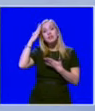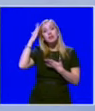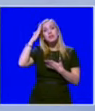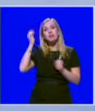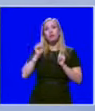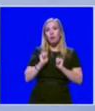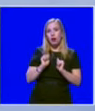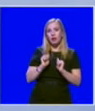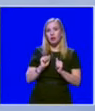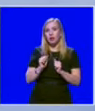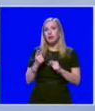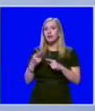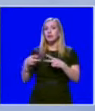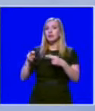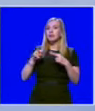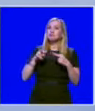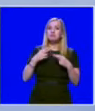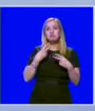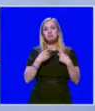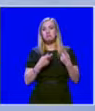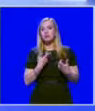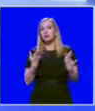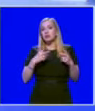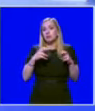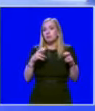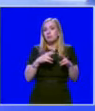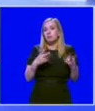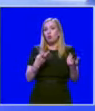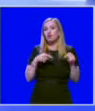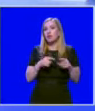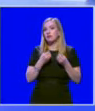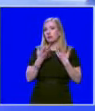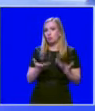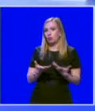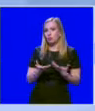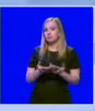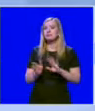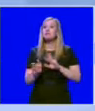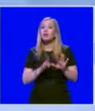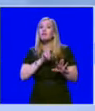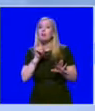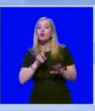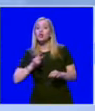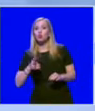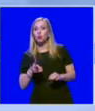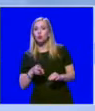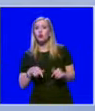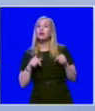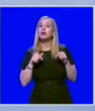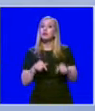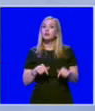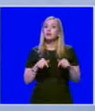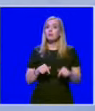Министерство на отбраната отговори, че те в момента проучват тази възможност. Въпросът и отговора са публични. А въпросът е и в друго. В високия знаете ли, тон тук